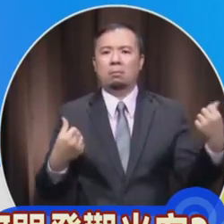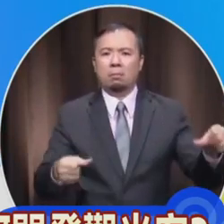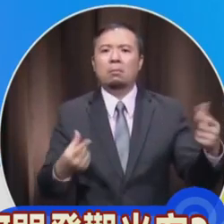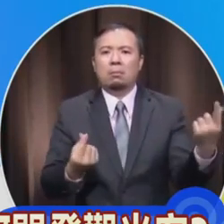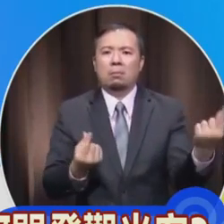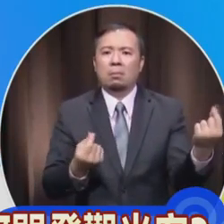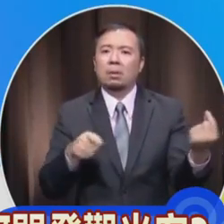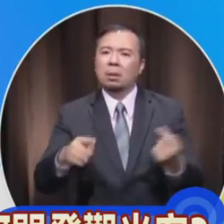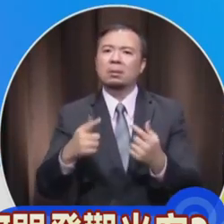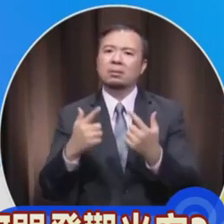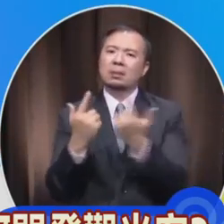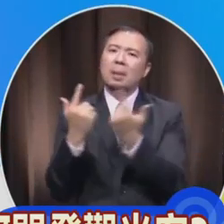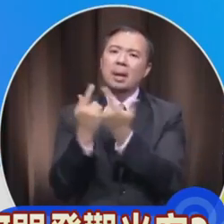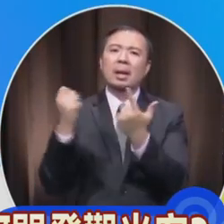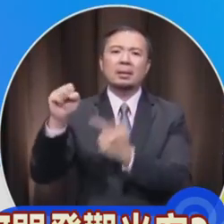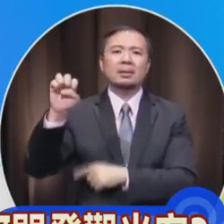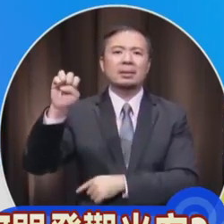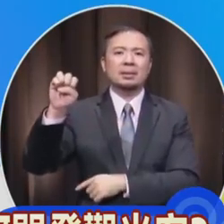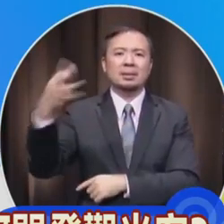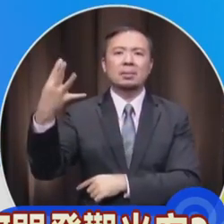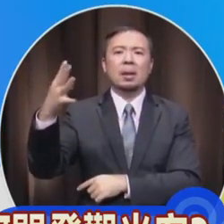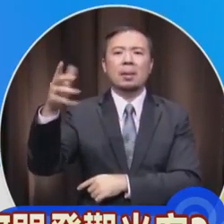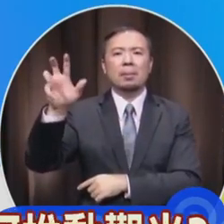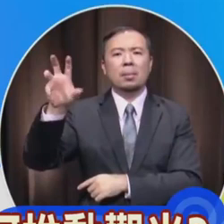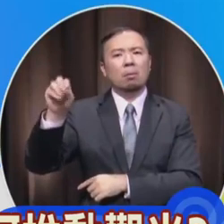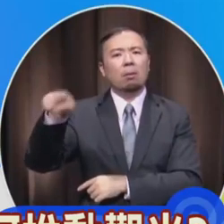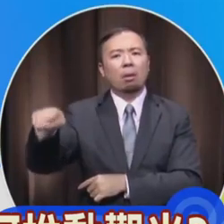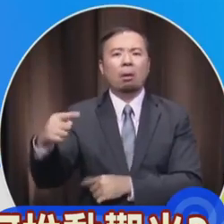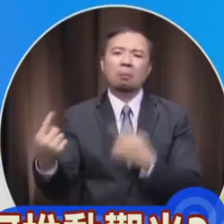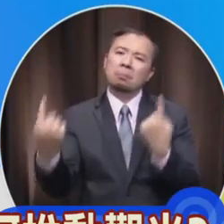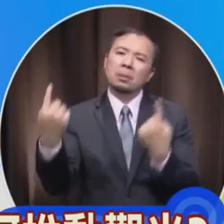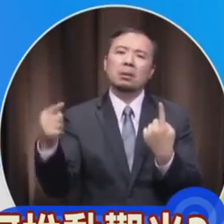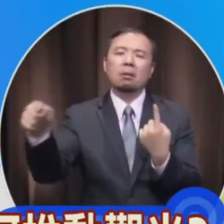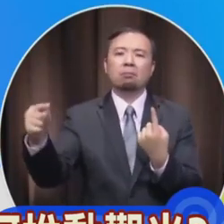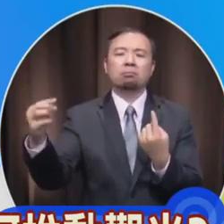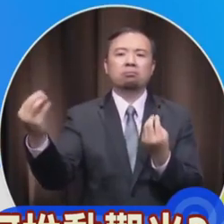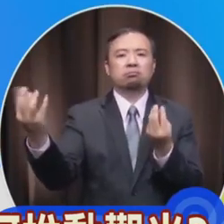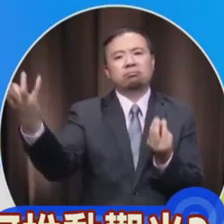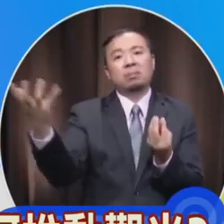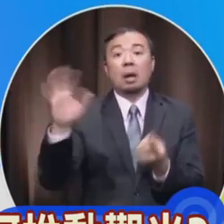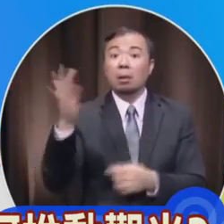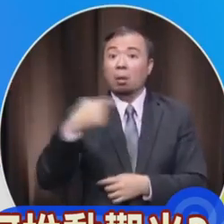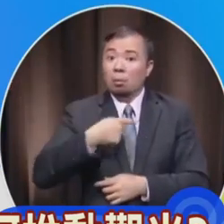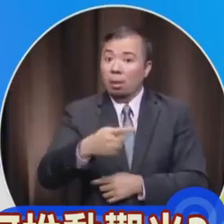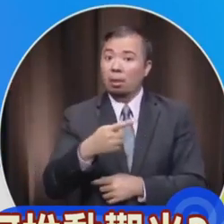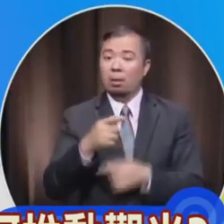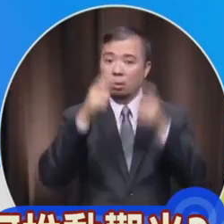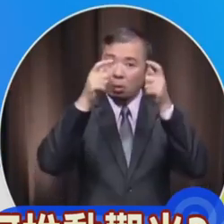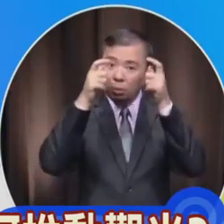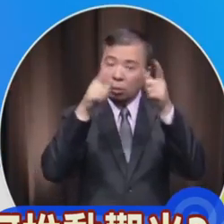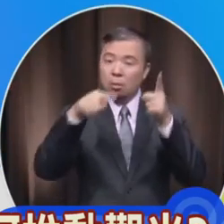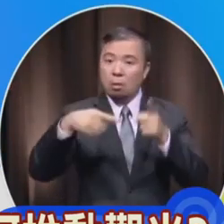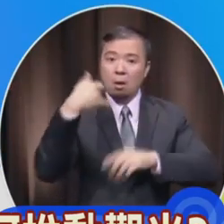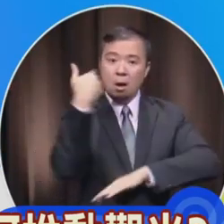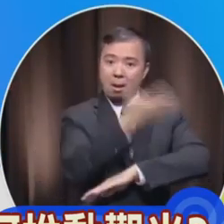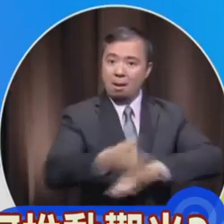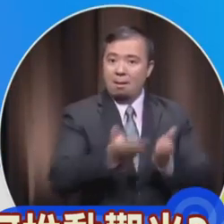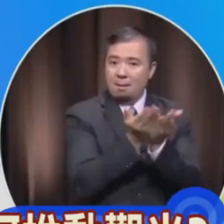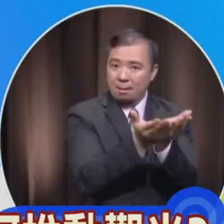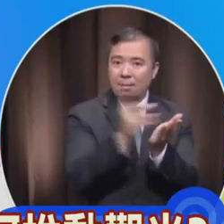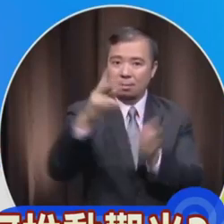的480万，但是我们高雄有好山好水啊，我们也有海空双港啊，我们的邮轮母港我们在加速新建